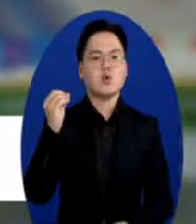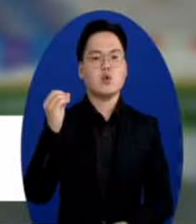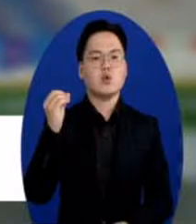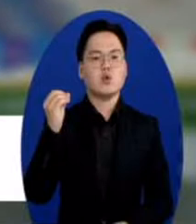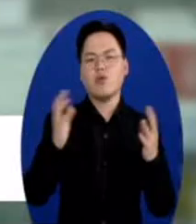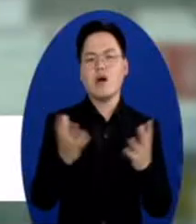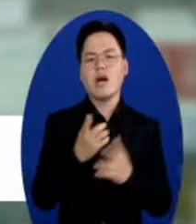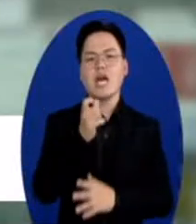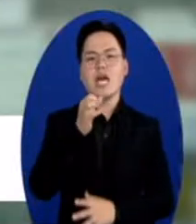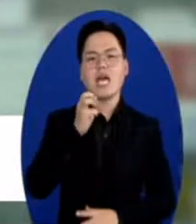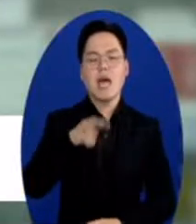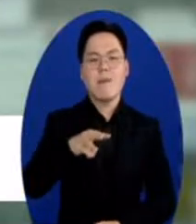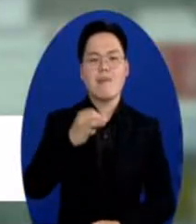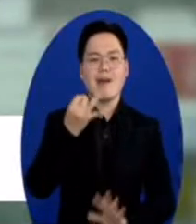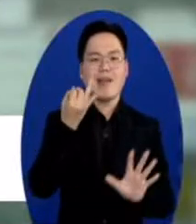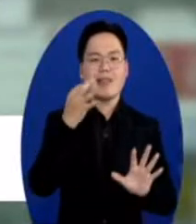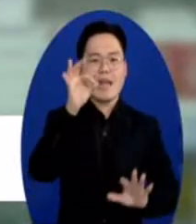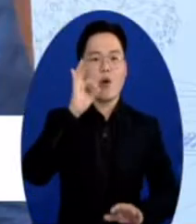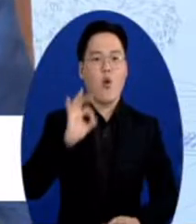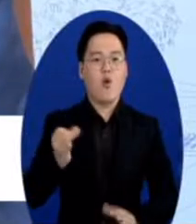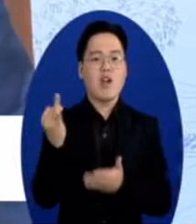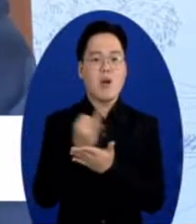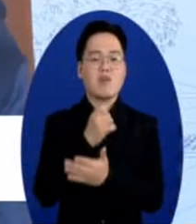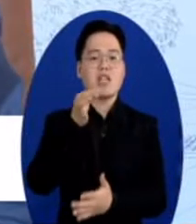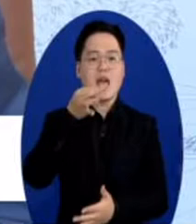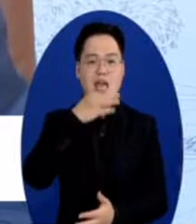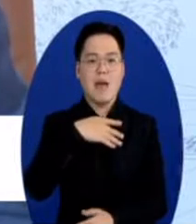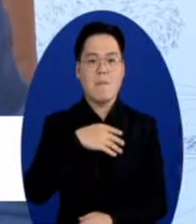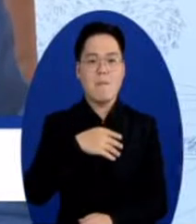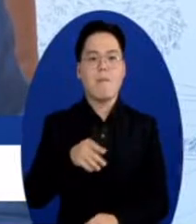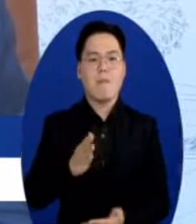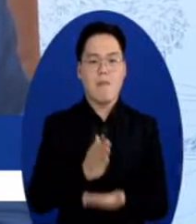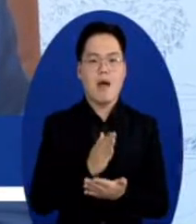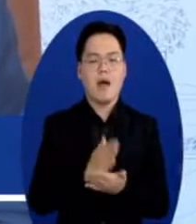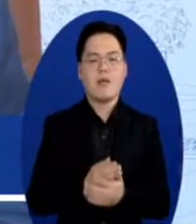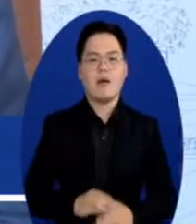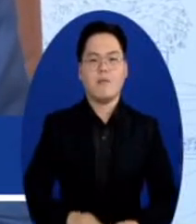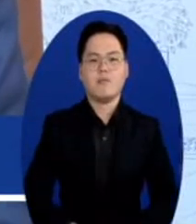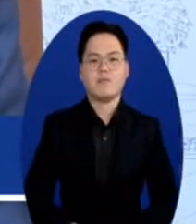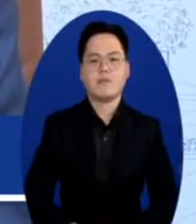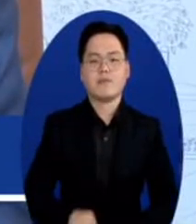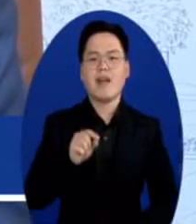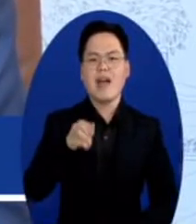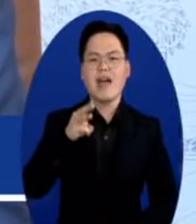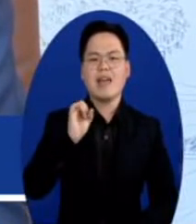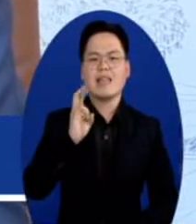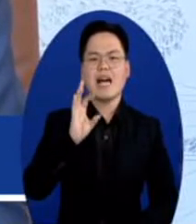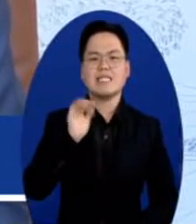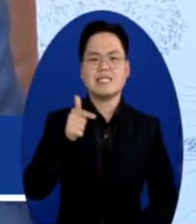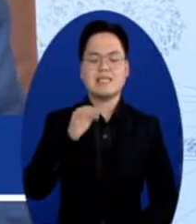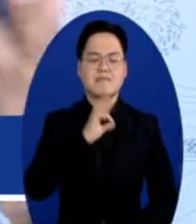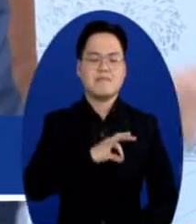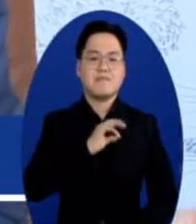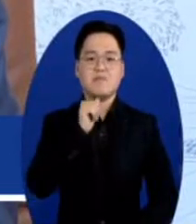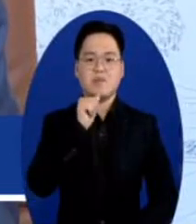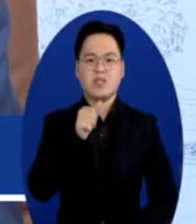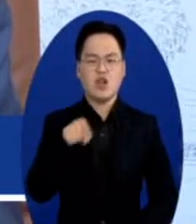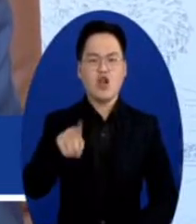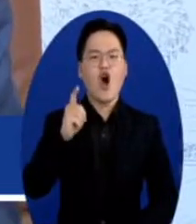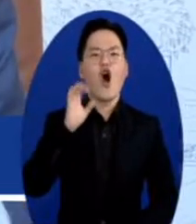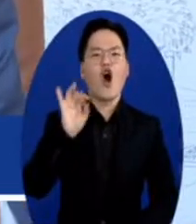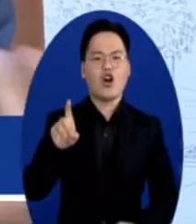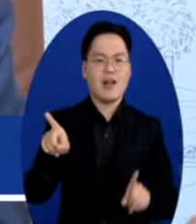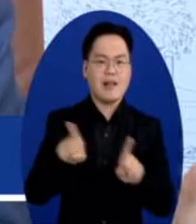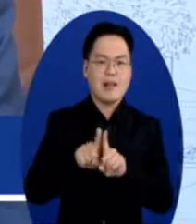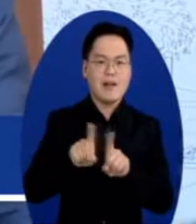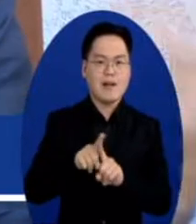тоог нийт эмийн 70% эзэлдэг. Эм бол ерөөсөө тансаг хэрэглэн биш байхгүй тийм ээ. Эм чинь бол хор